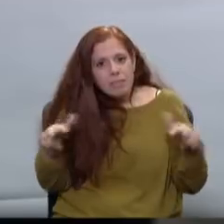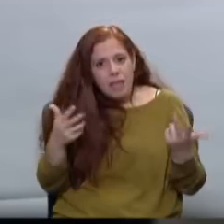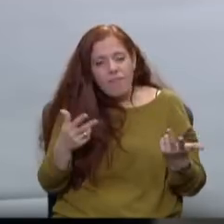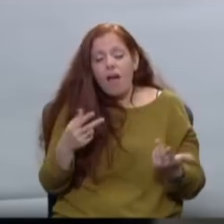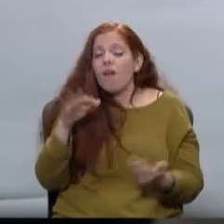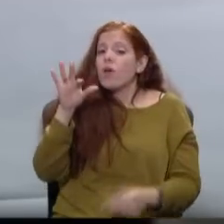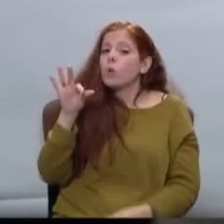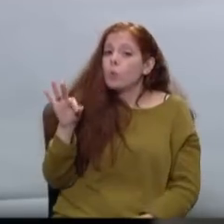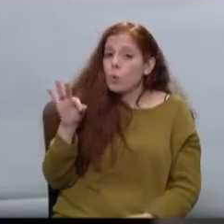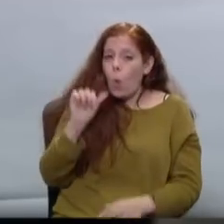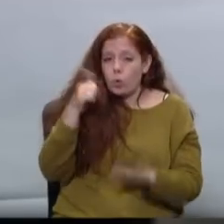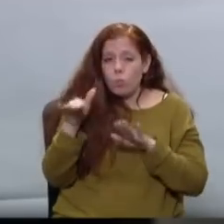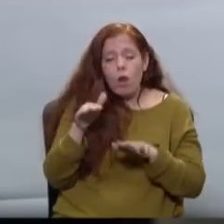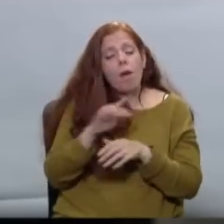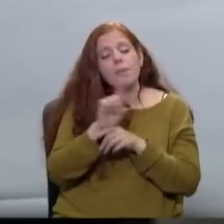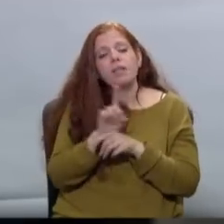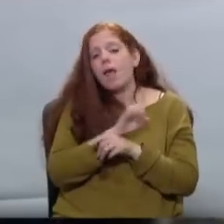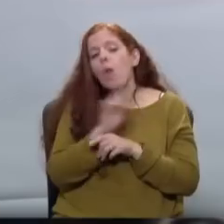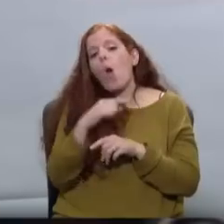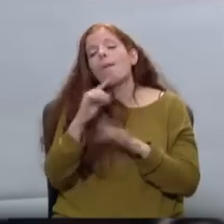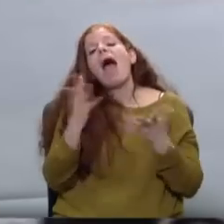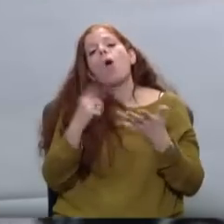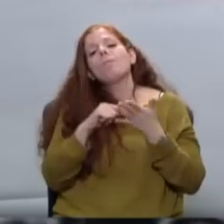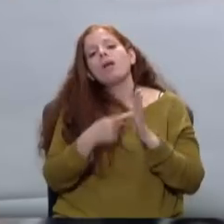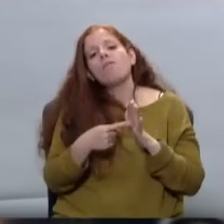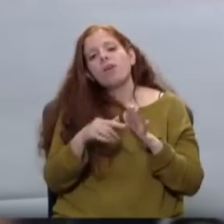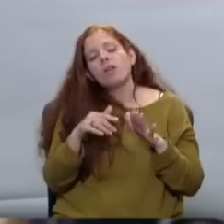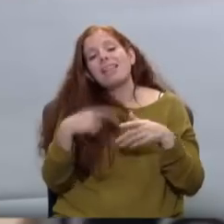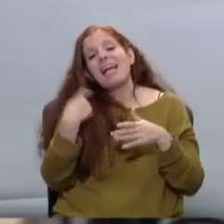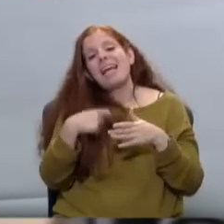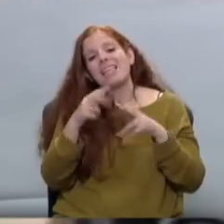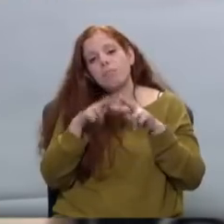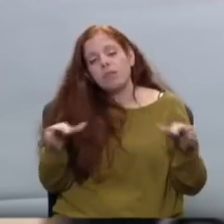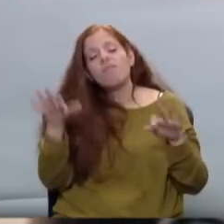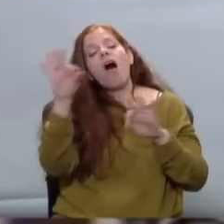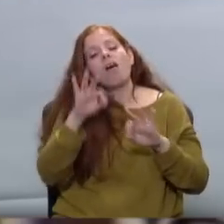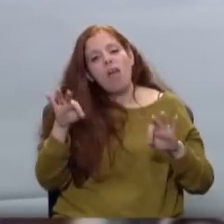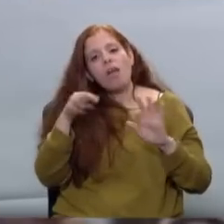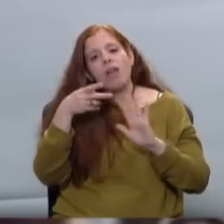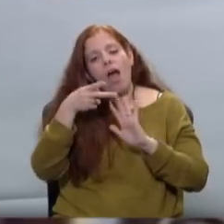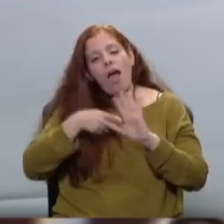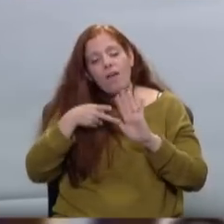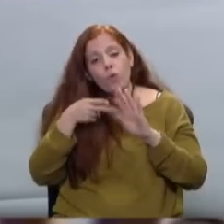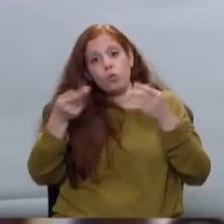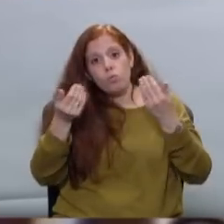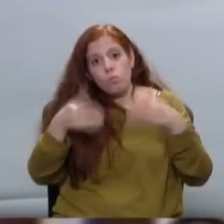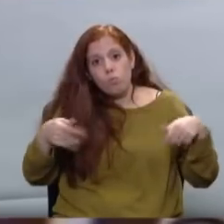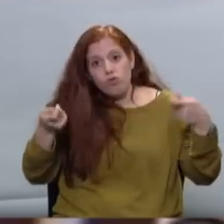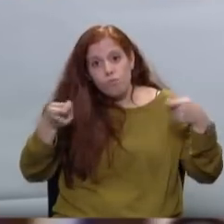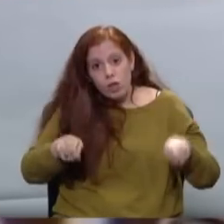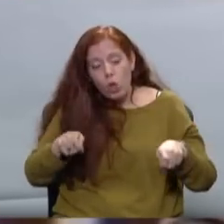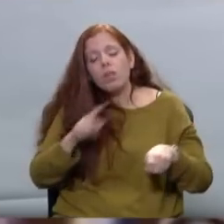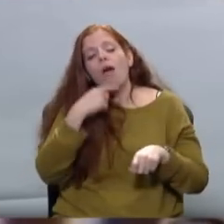לא מספק לנו שום מידע על איך הוא מתכוון לתקן את המצב הזה. עדיין הרכבות מושבתות, אבל בקנדה צריך להגיד, יאיר, מאוד